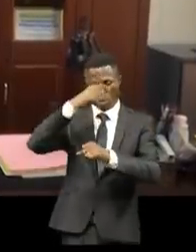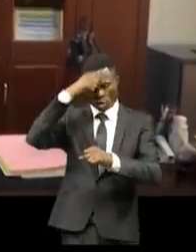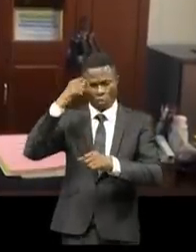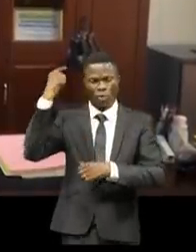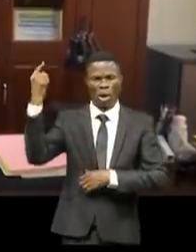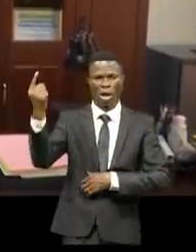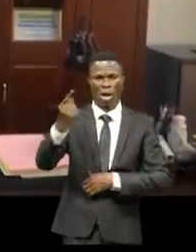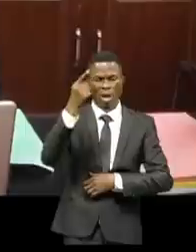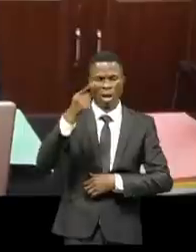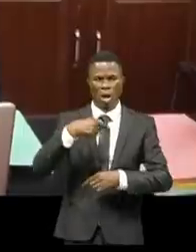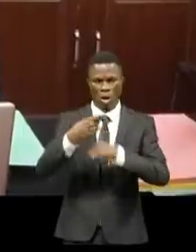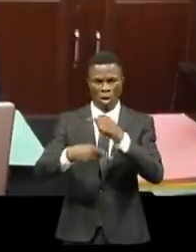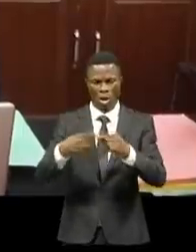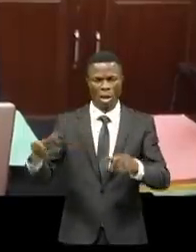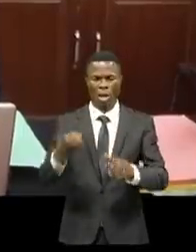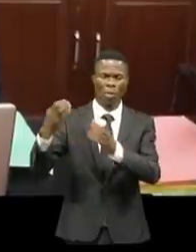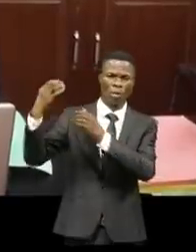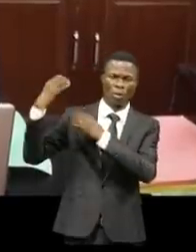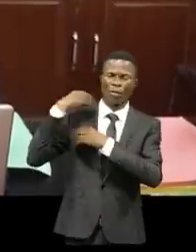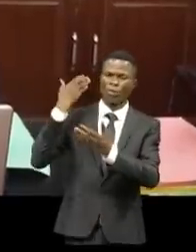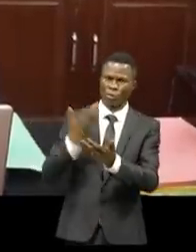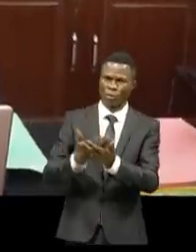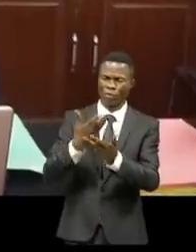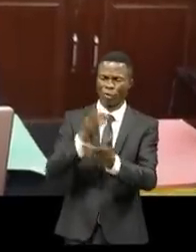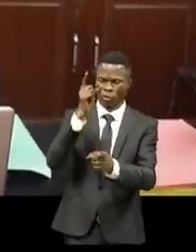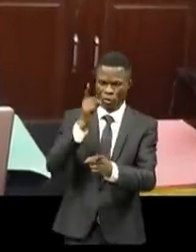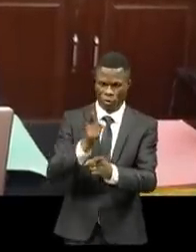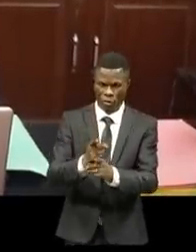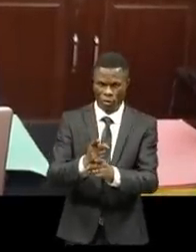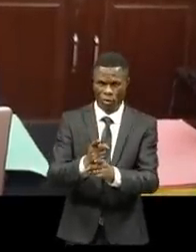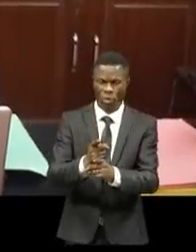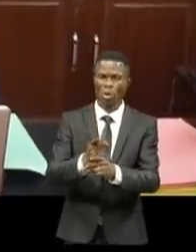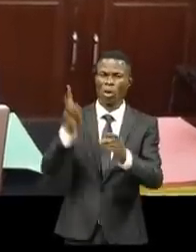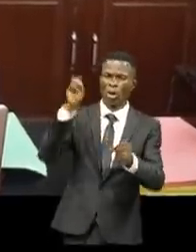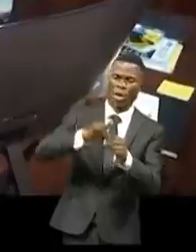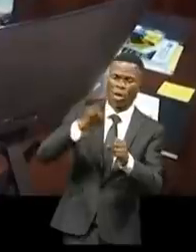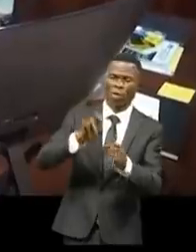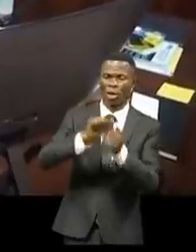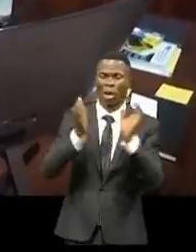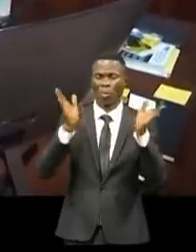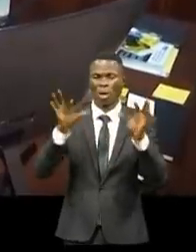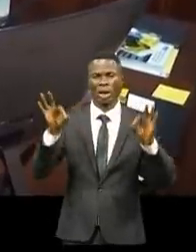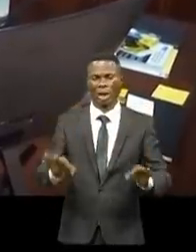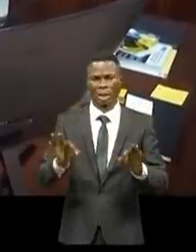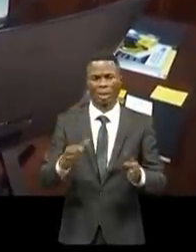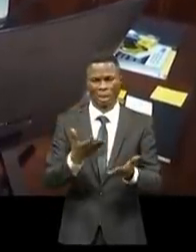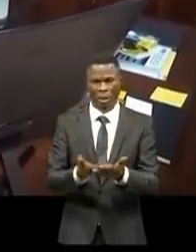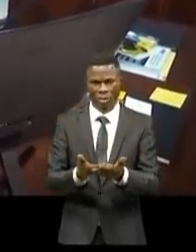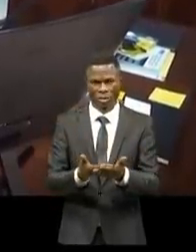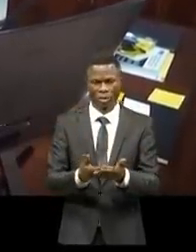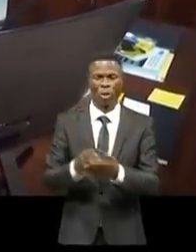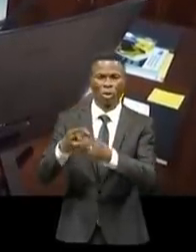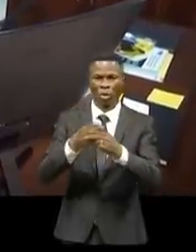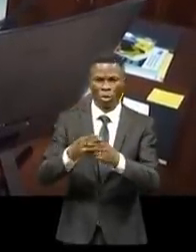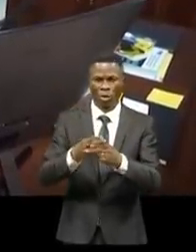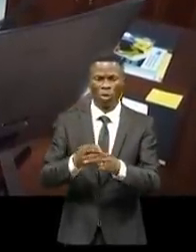humanitaires, de procéder à la prise en charge urgente et efficiente des victimes des catastrophes et autres calamités, et d'assurer